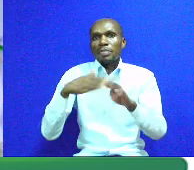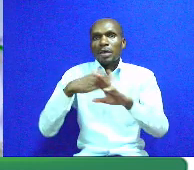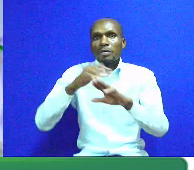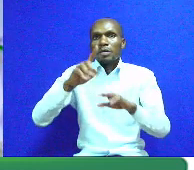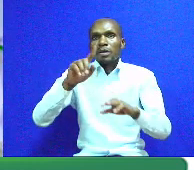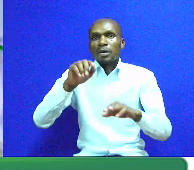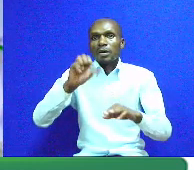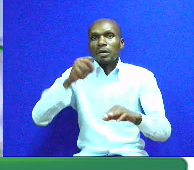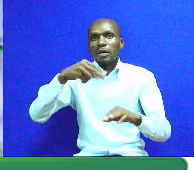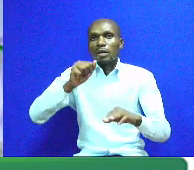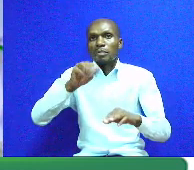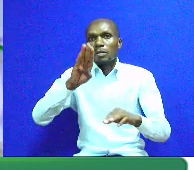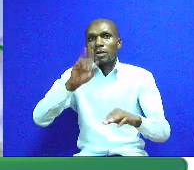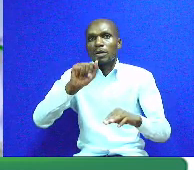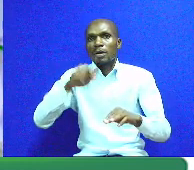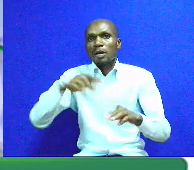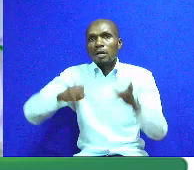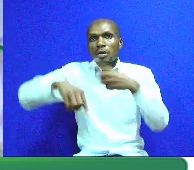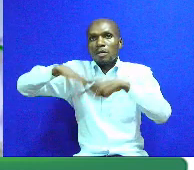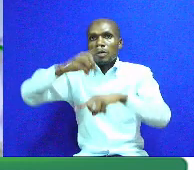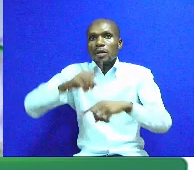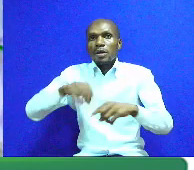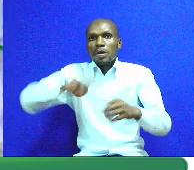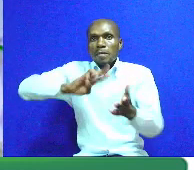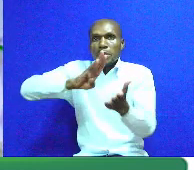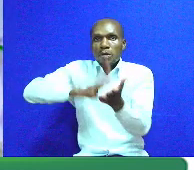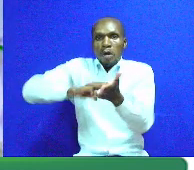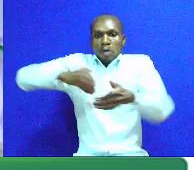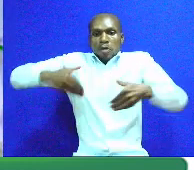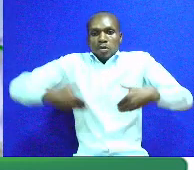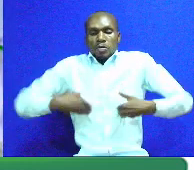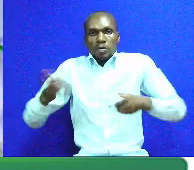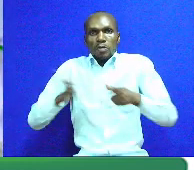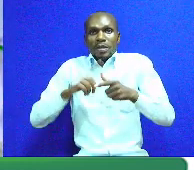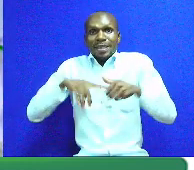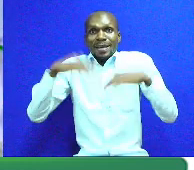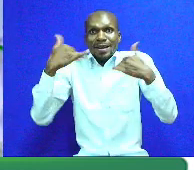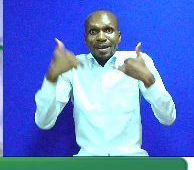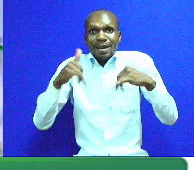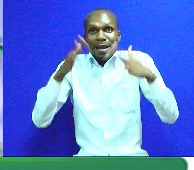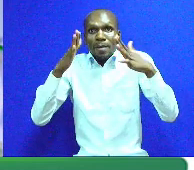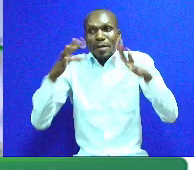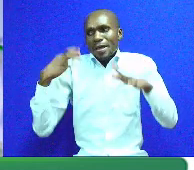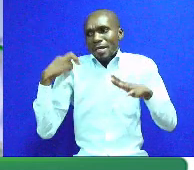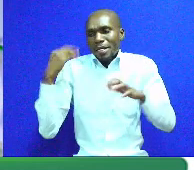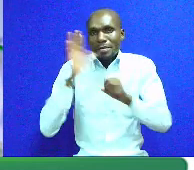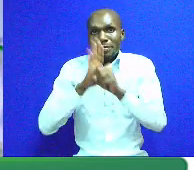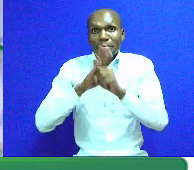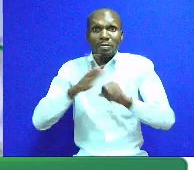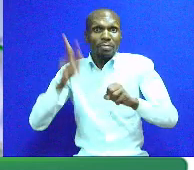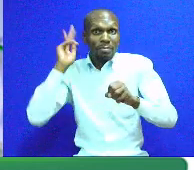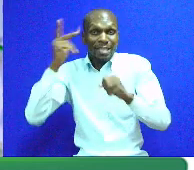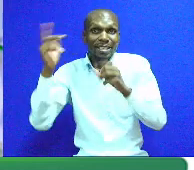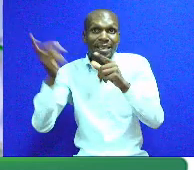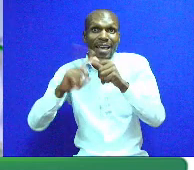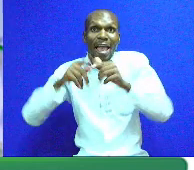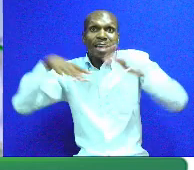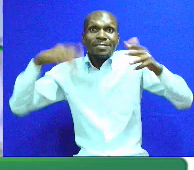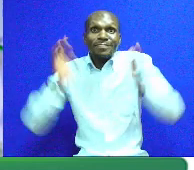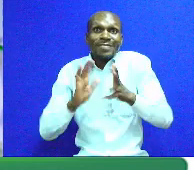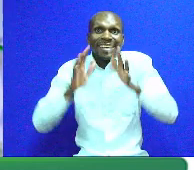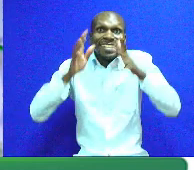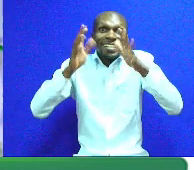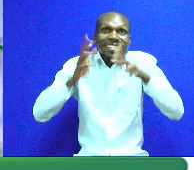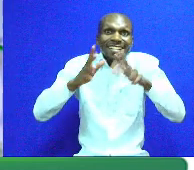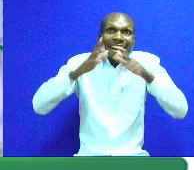ya Migori yute goli ya mo asi ligi na riesa gero mashabiki pe timu ya Shabana nigo beso gati asomo chivo songo uchengira ege tambo